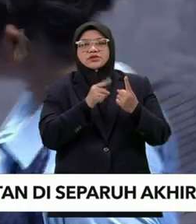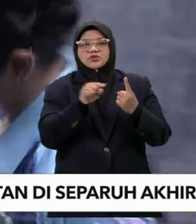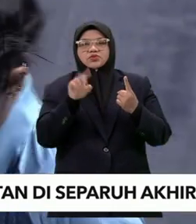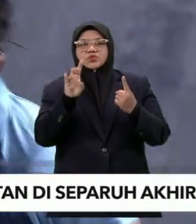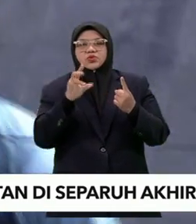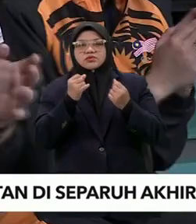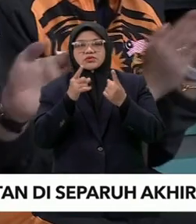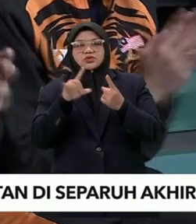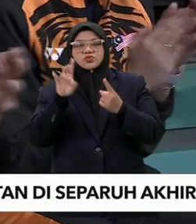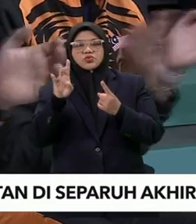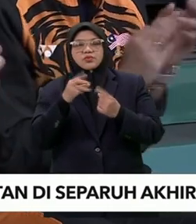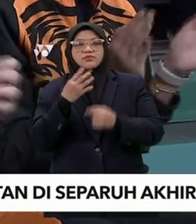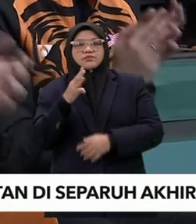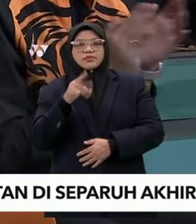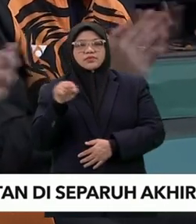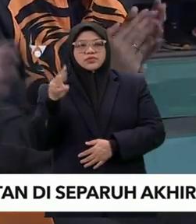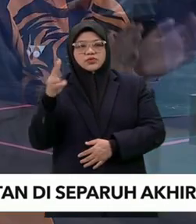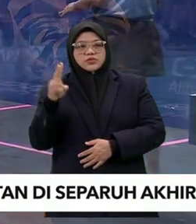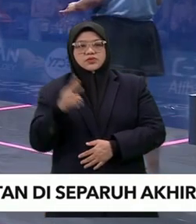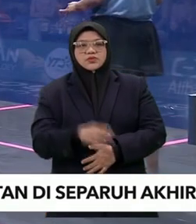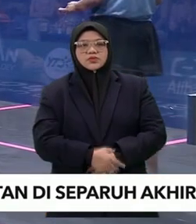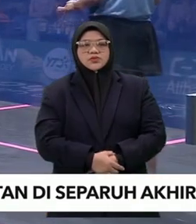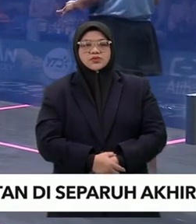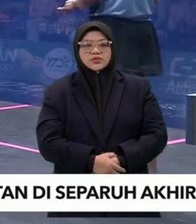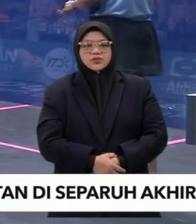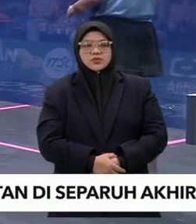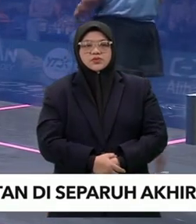7 14 12